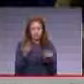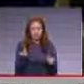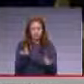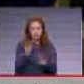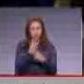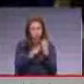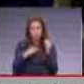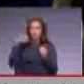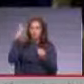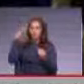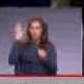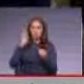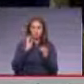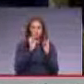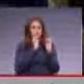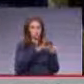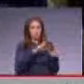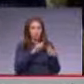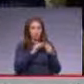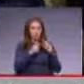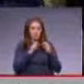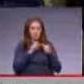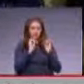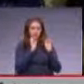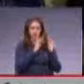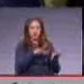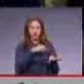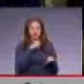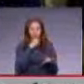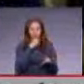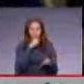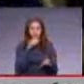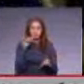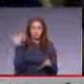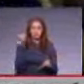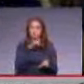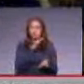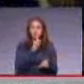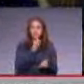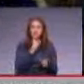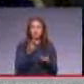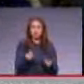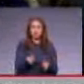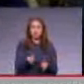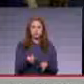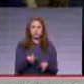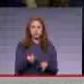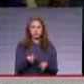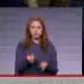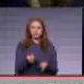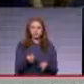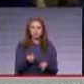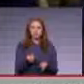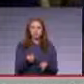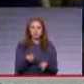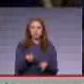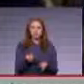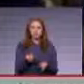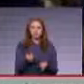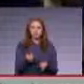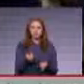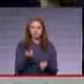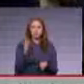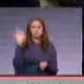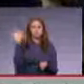يعني ولاد ممكن يجيبوا أهليهم يجيبوهم يعني. هو محمد اللي جابني، سأل الشيخ هو اللي جابني لحد هنا. من